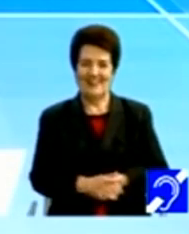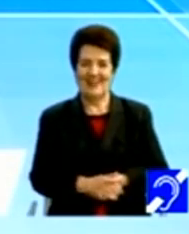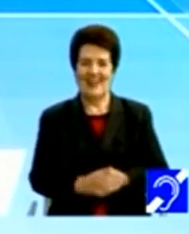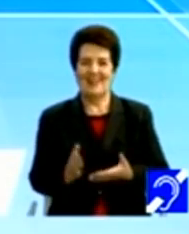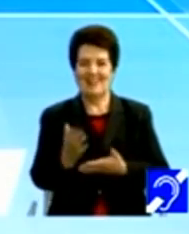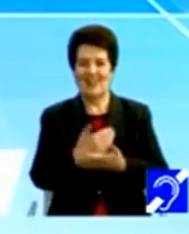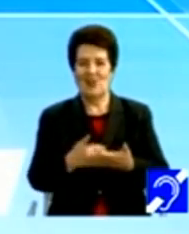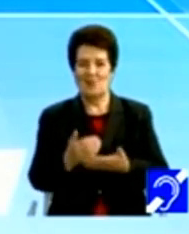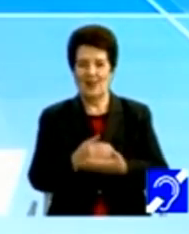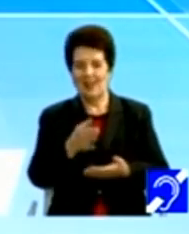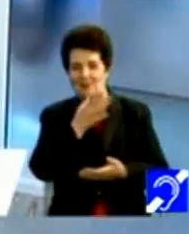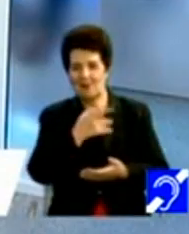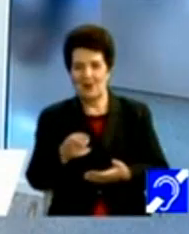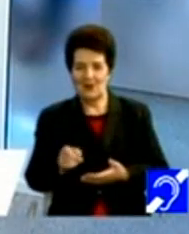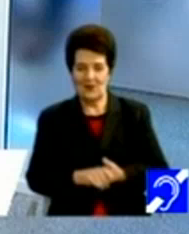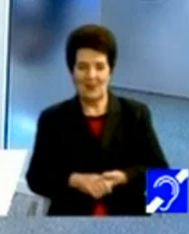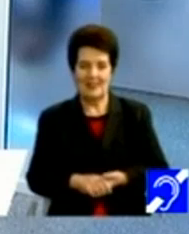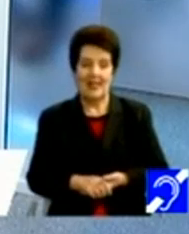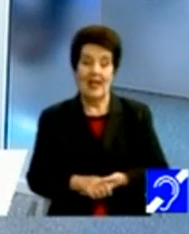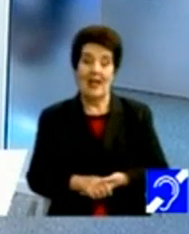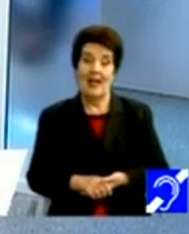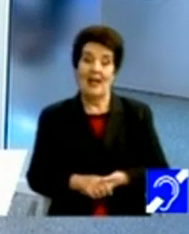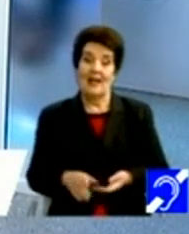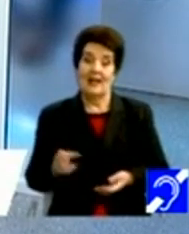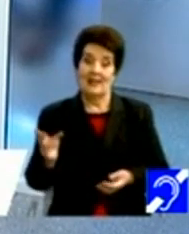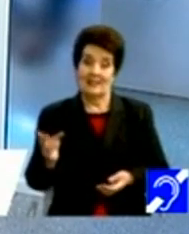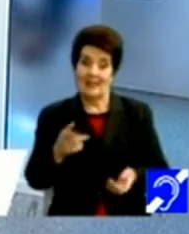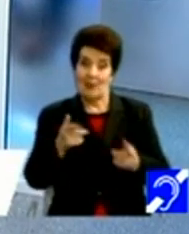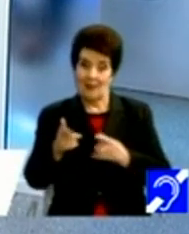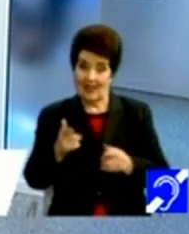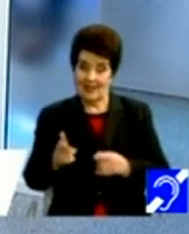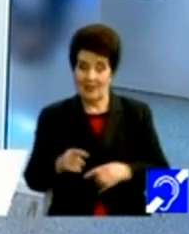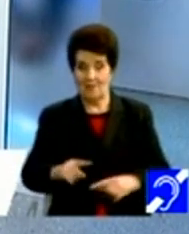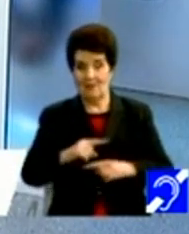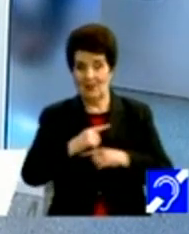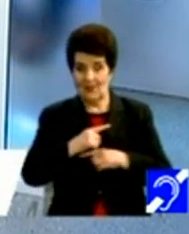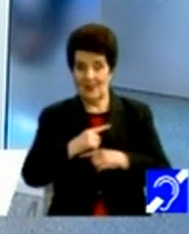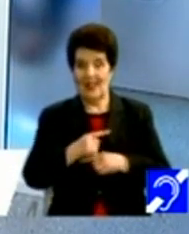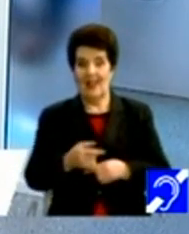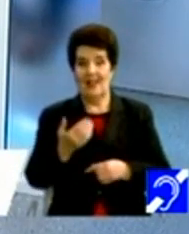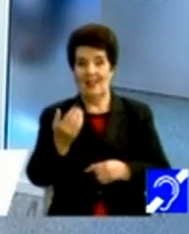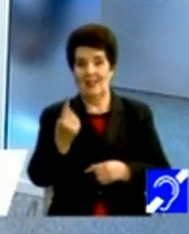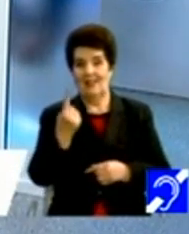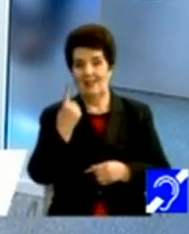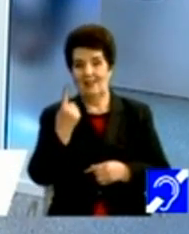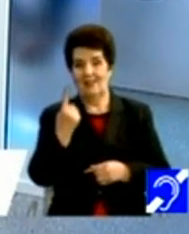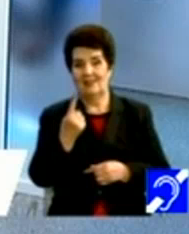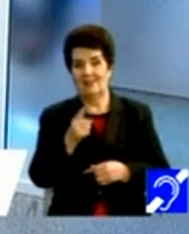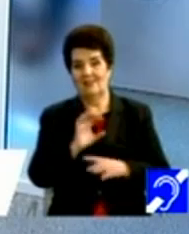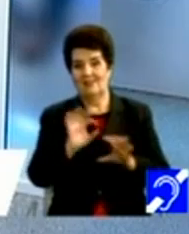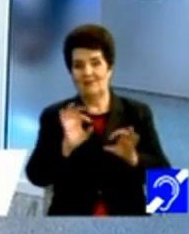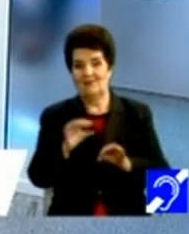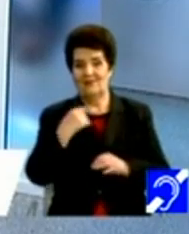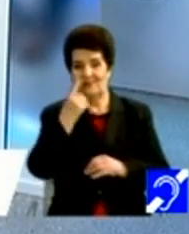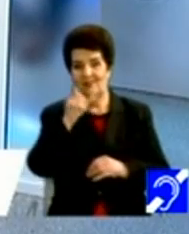ați recuperat pe parcurs. Bun, atunci ne pregătim pentru minutul de final, prin care vă adresați directele spectatorilor